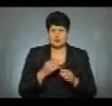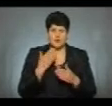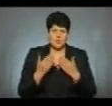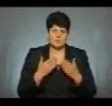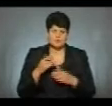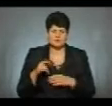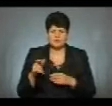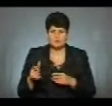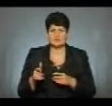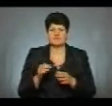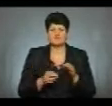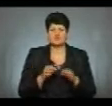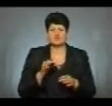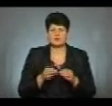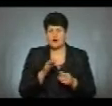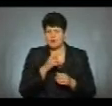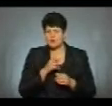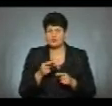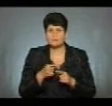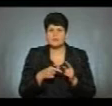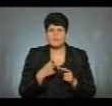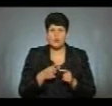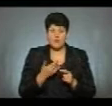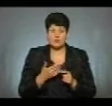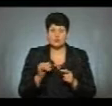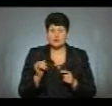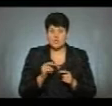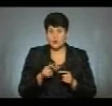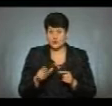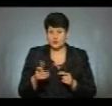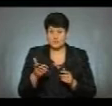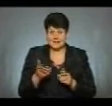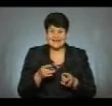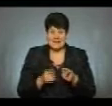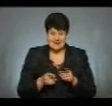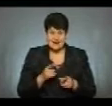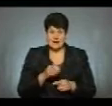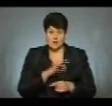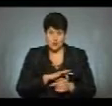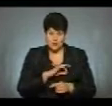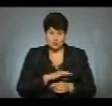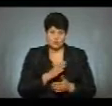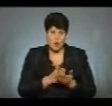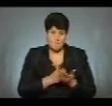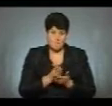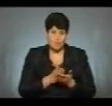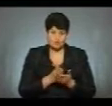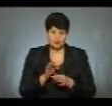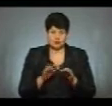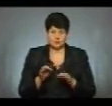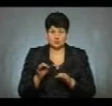людей безпосередньо в судах впродовж півроку. І, відповідно, люди, які реально користуються послугами